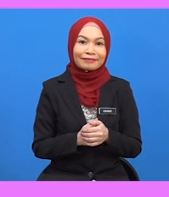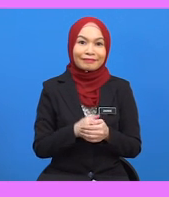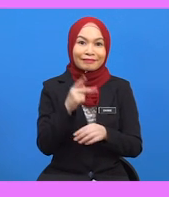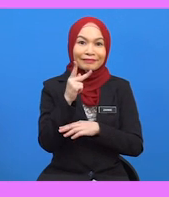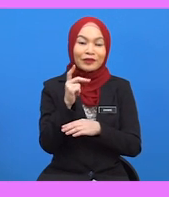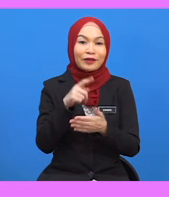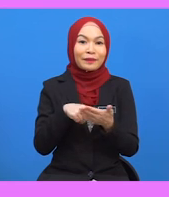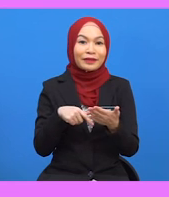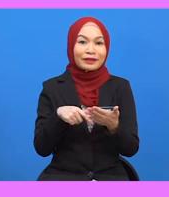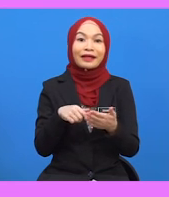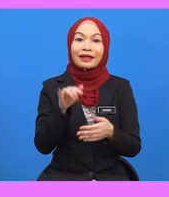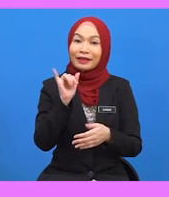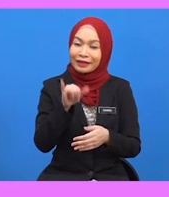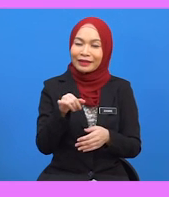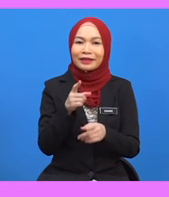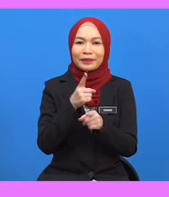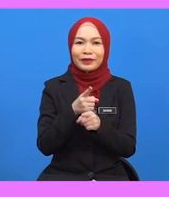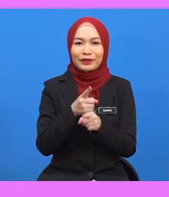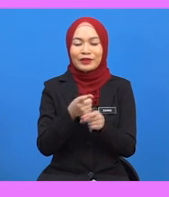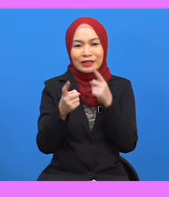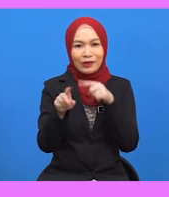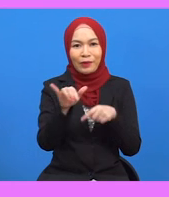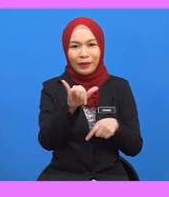Ya, betul. Jawapannya,